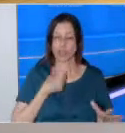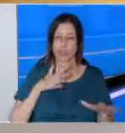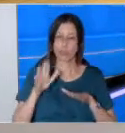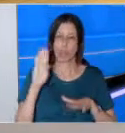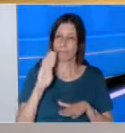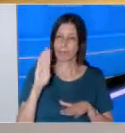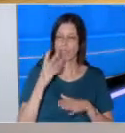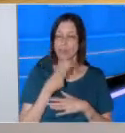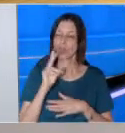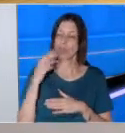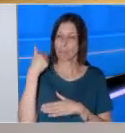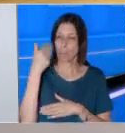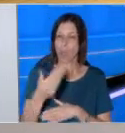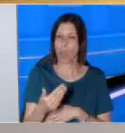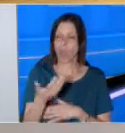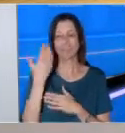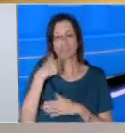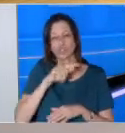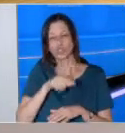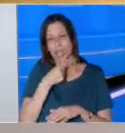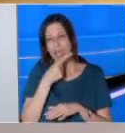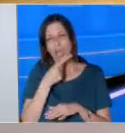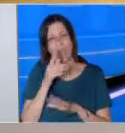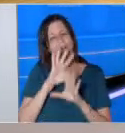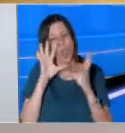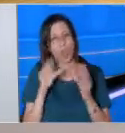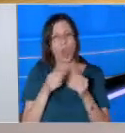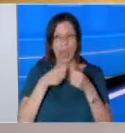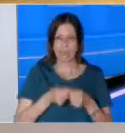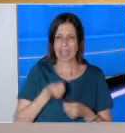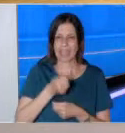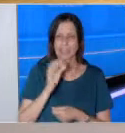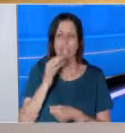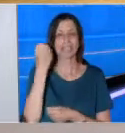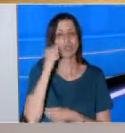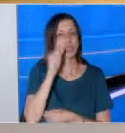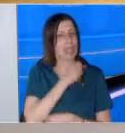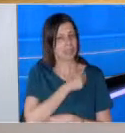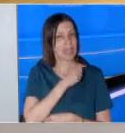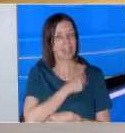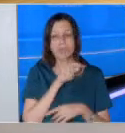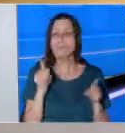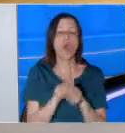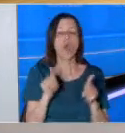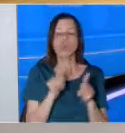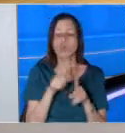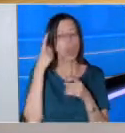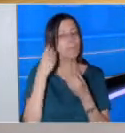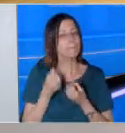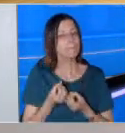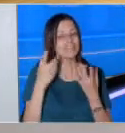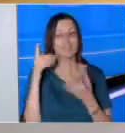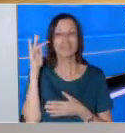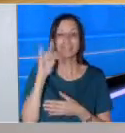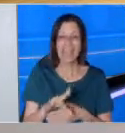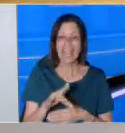נתניהו. יותר מאוחר, לפני שעה קלה, כל חברי הכנסת של הציונות הדתית, באותו המסר שהם